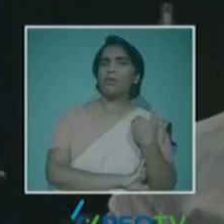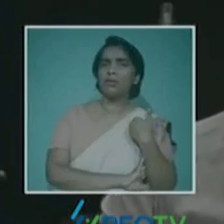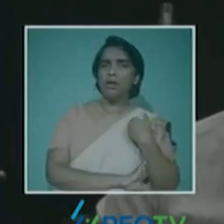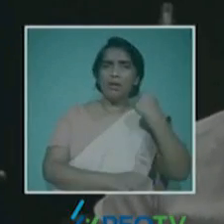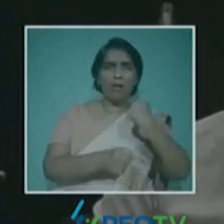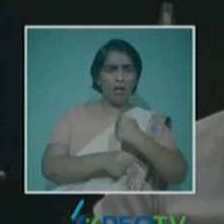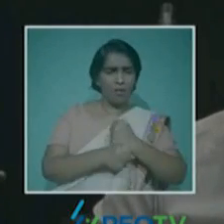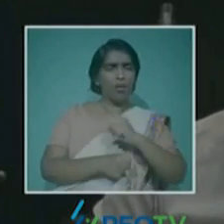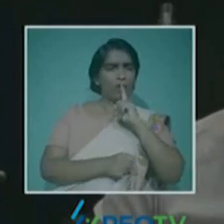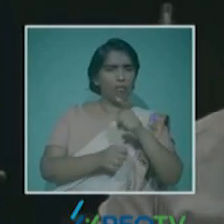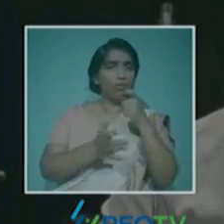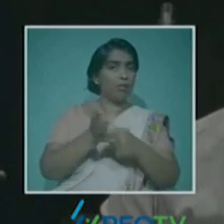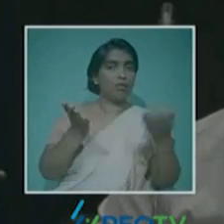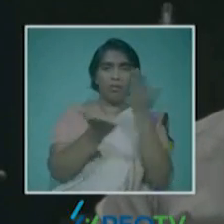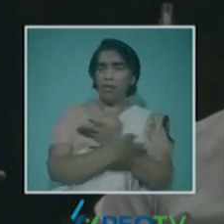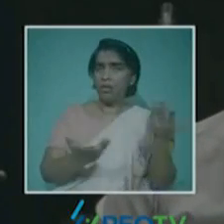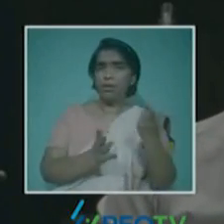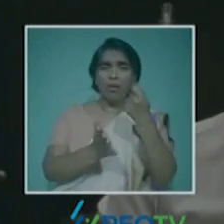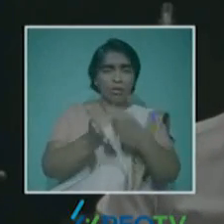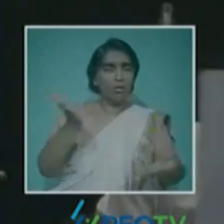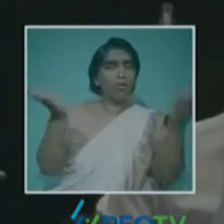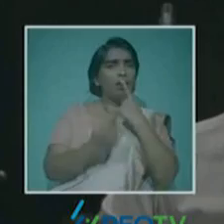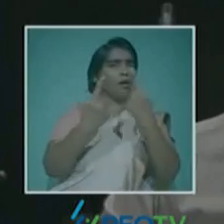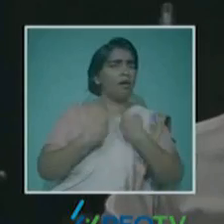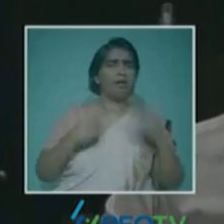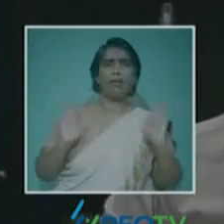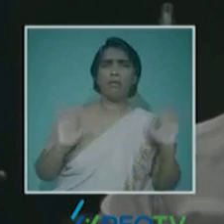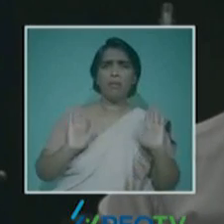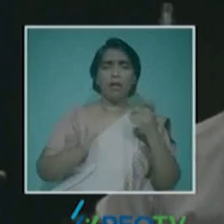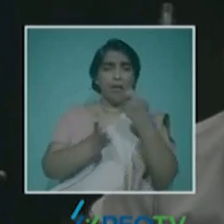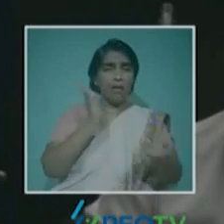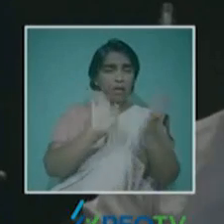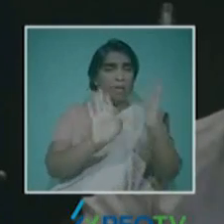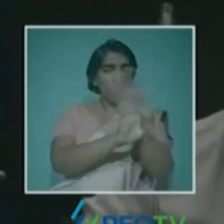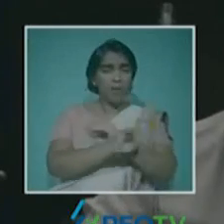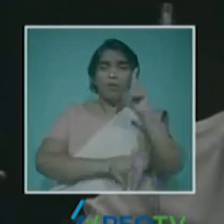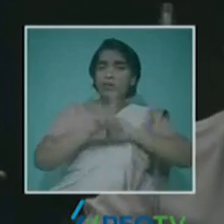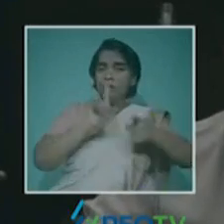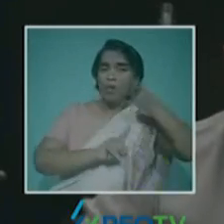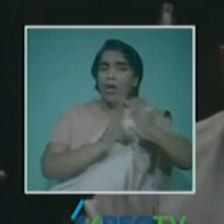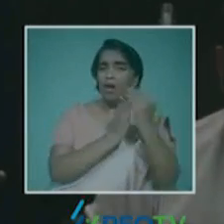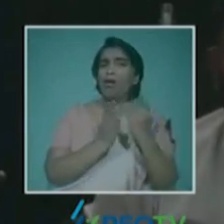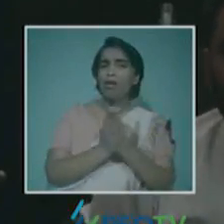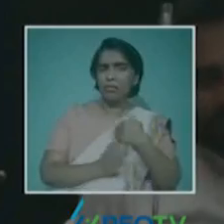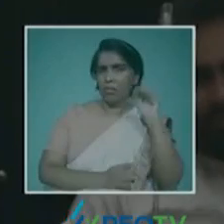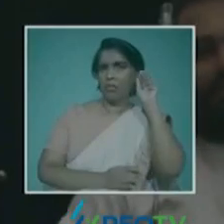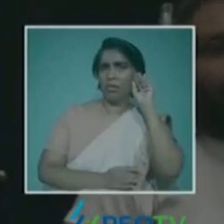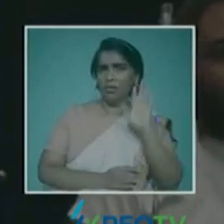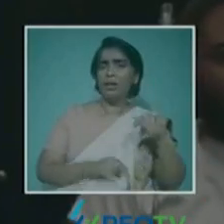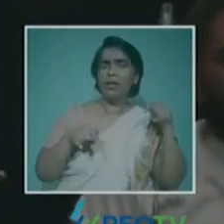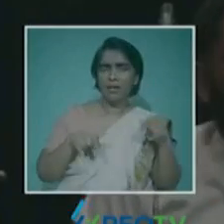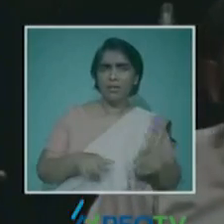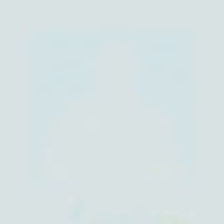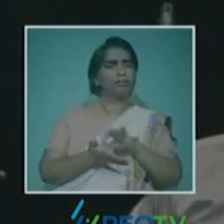ආණ්ඩුව කියනවා නම් ගිවිසුමක් ගහලා නැහැ කියලා ගිවිසුම ගහලා ඉවර වෙලා අපිට කියන්න එපා. ගහන්න යන්න කලින් සාකච්ඡා වල තියෙන එකඟතාවයක් කියන්නේ මොකද? අපිට ආරංචි වෙනවා දැනටම